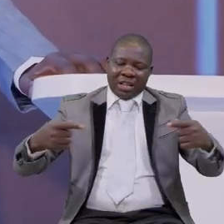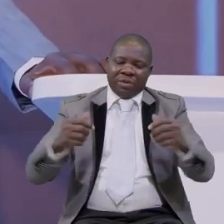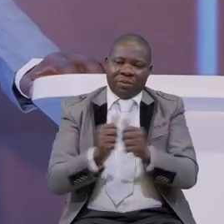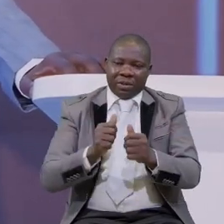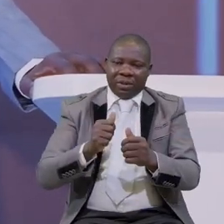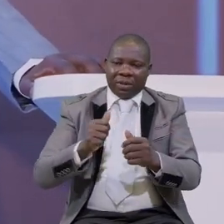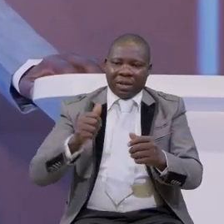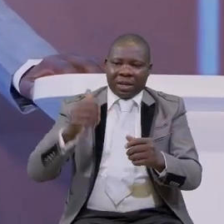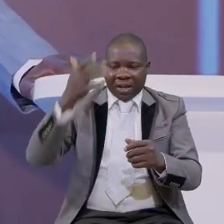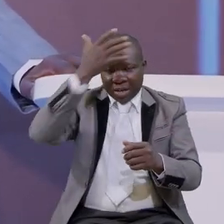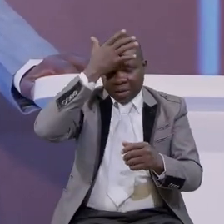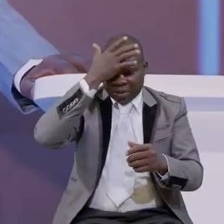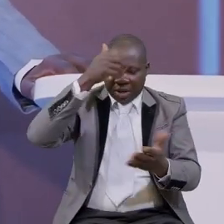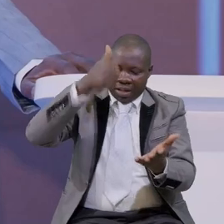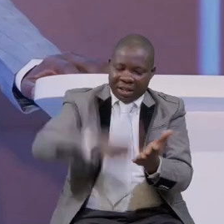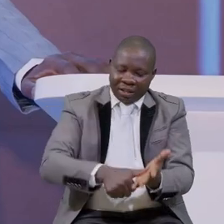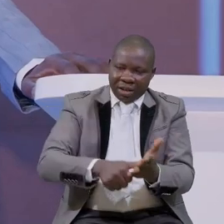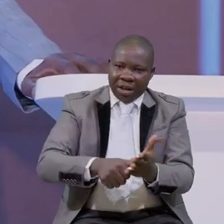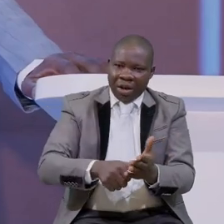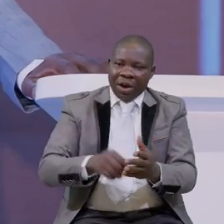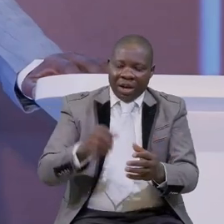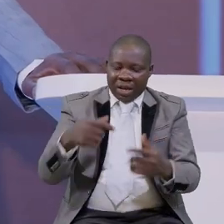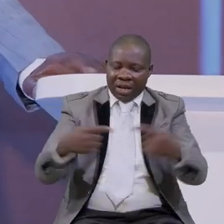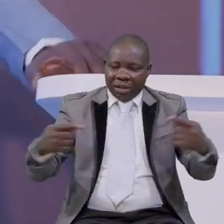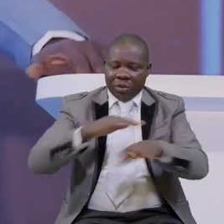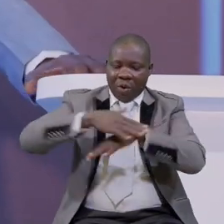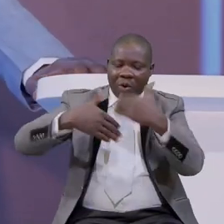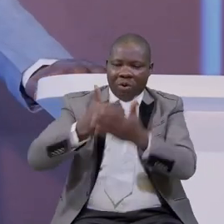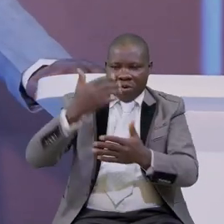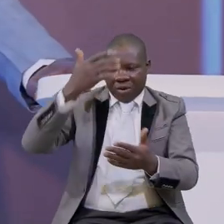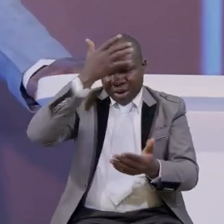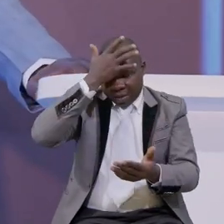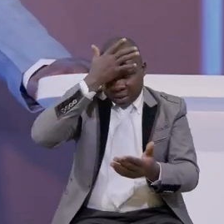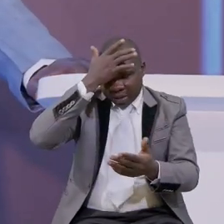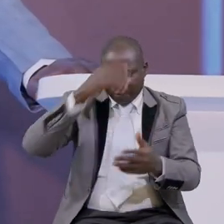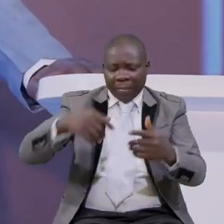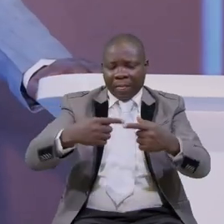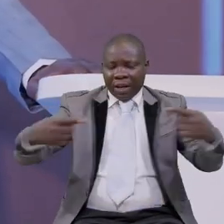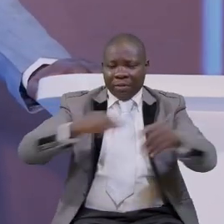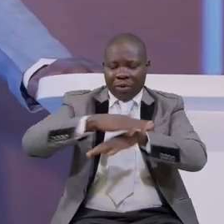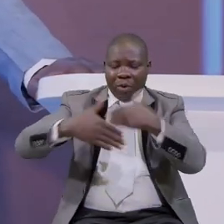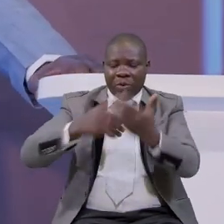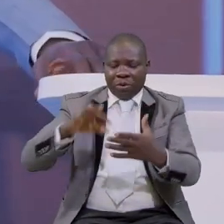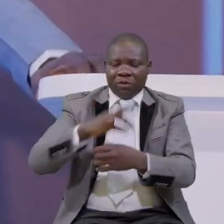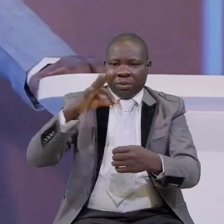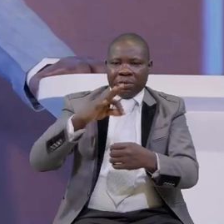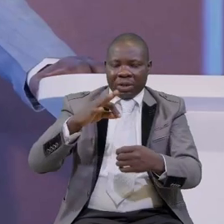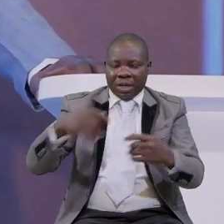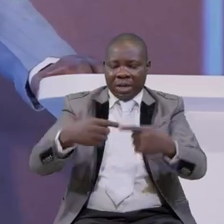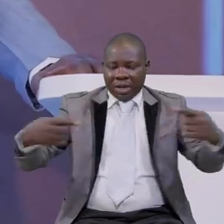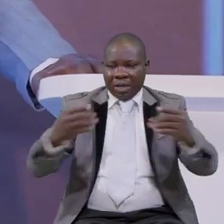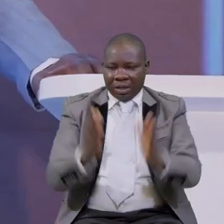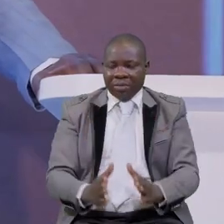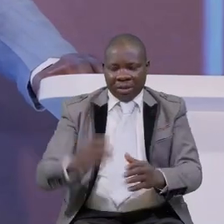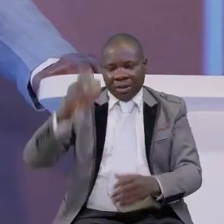majuscule, ou tout en majuscule, ennemi ou spirituel, ennemi